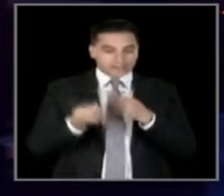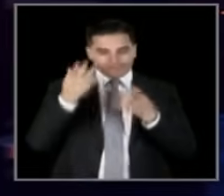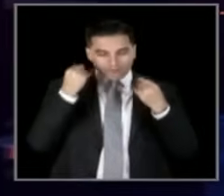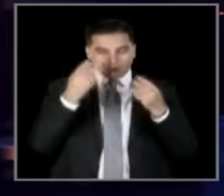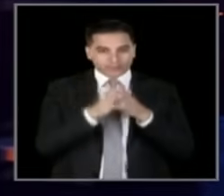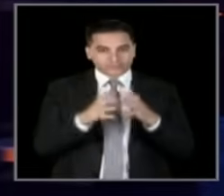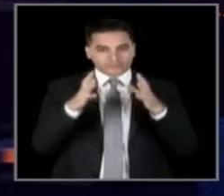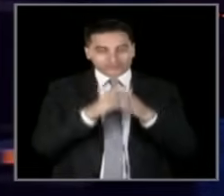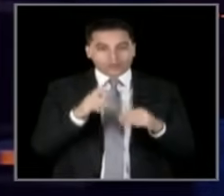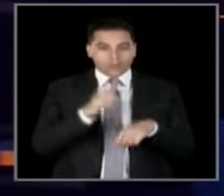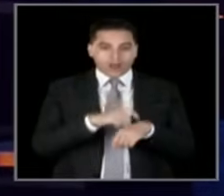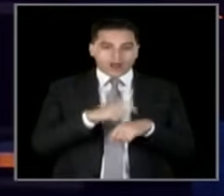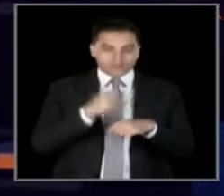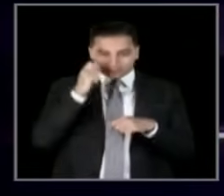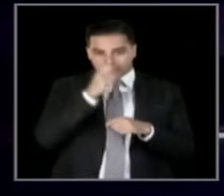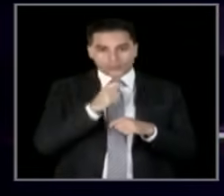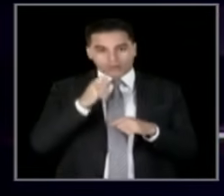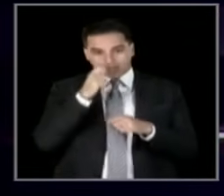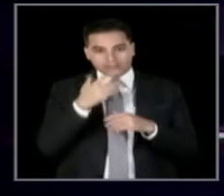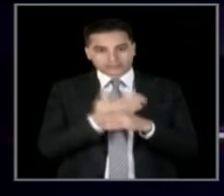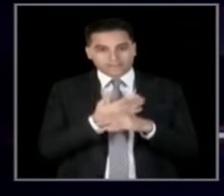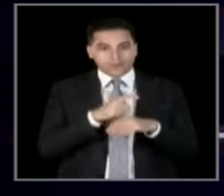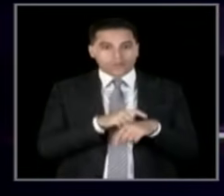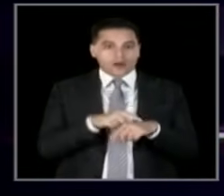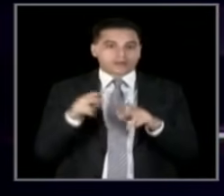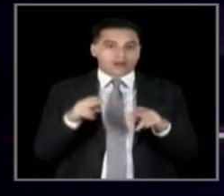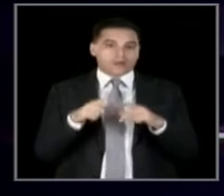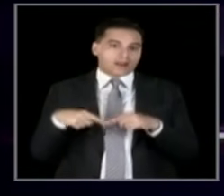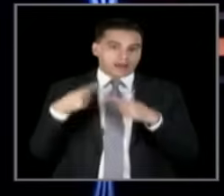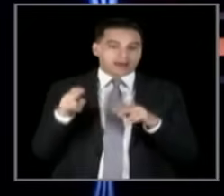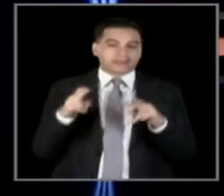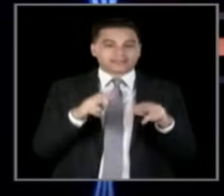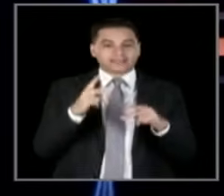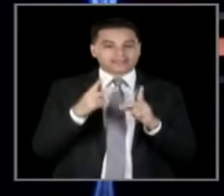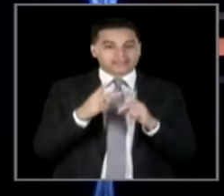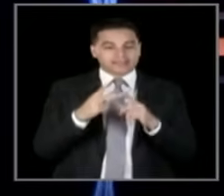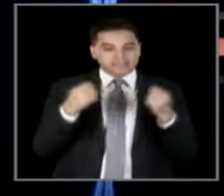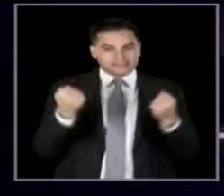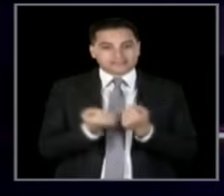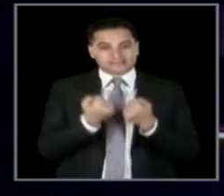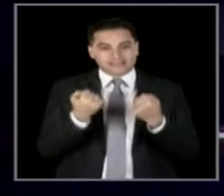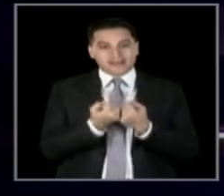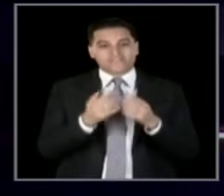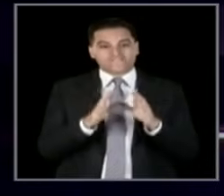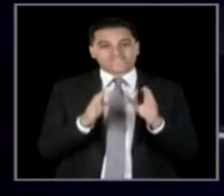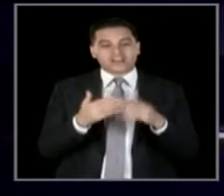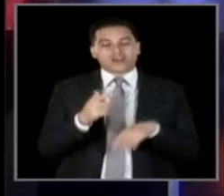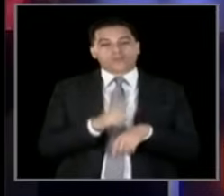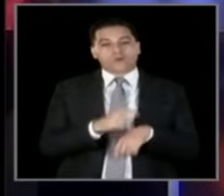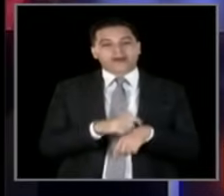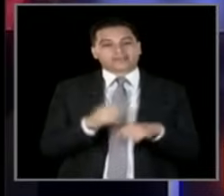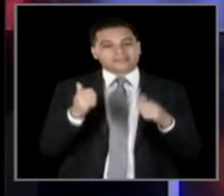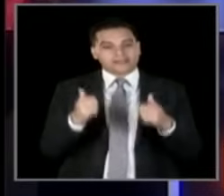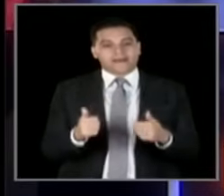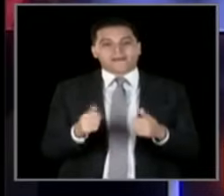نفهم، وخدت وقت. بالظبط. ما بين الحلقه الاولى بتاعتكم والحلقه الثانيه بتاعتكم الفرقتين خدوا وقت،